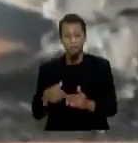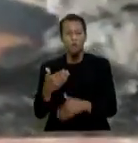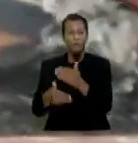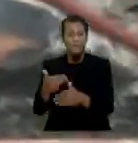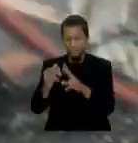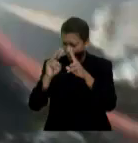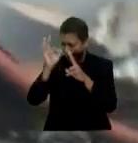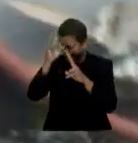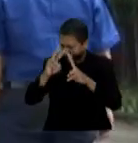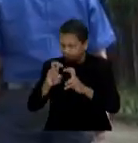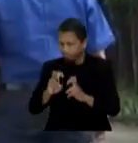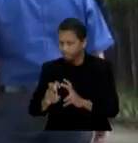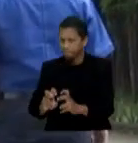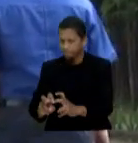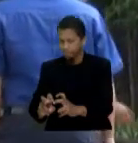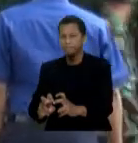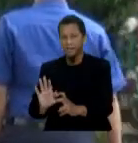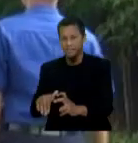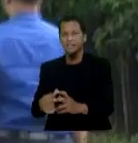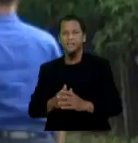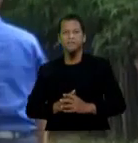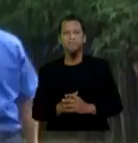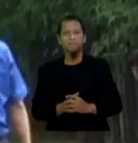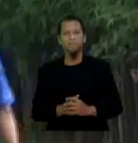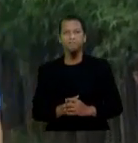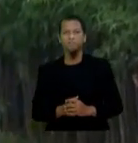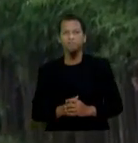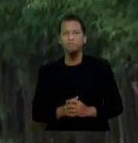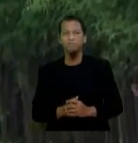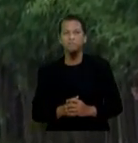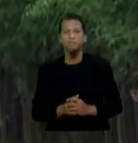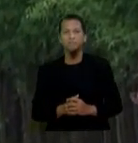Polsek Curug. Dari Kabupaten Tangerang, Banten, Aimarani melaporkan.